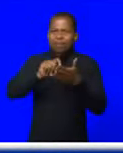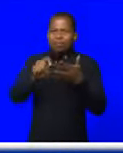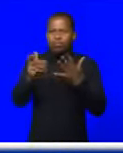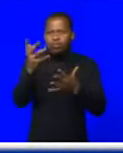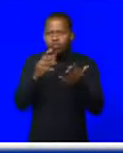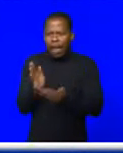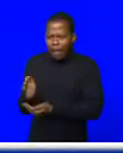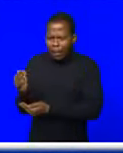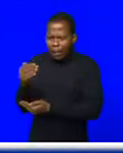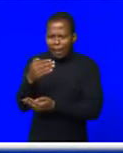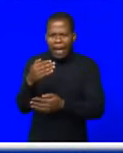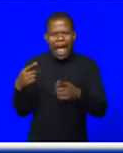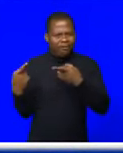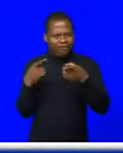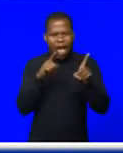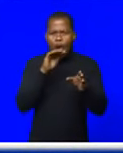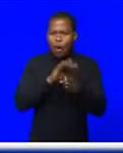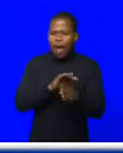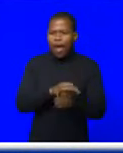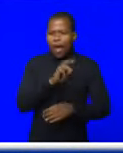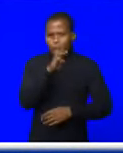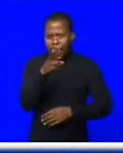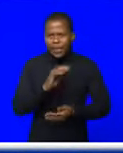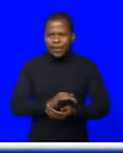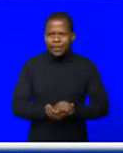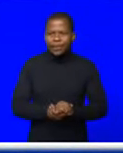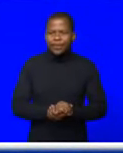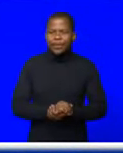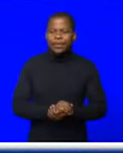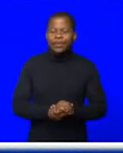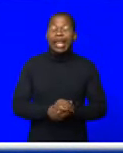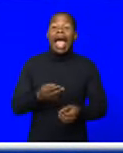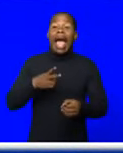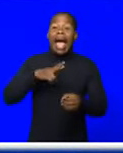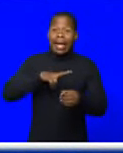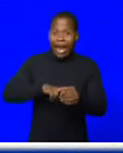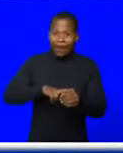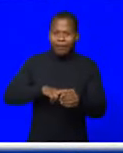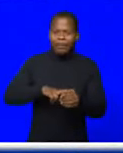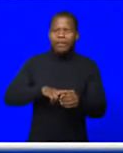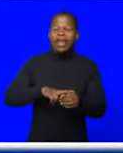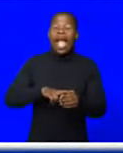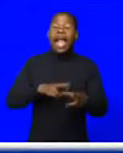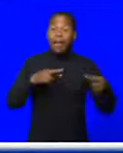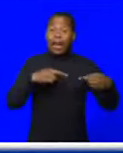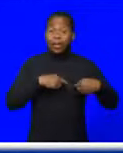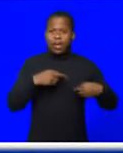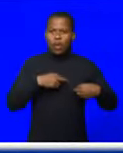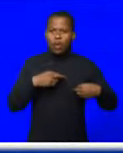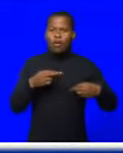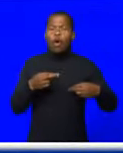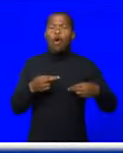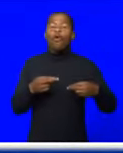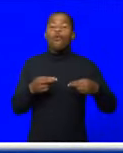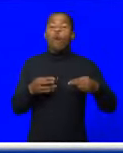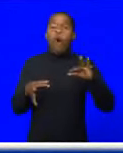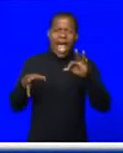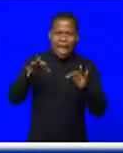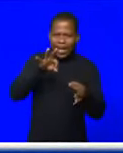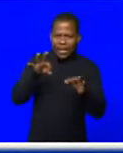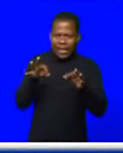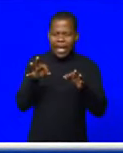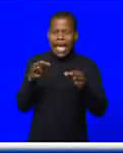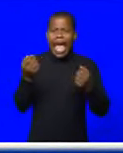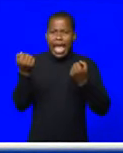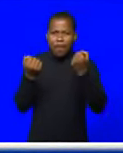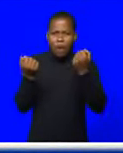buthele. Kukhona ke lesekubita nge medicines regulatory unit lokusho ukuthi nabalo basukela imithi bona ke batathola yini